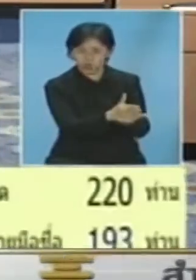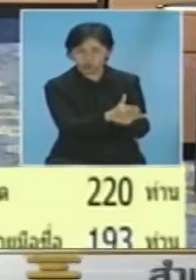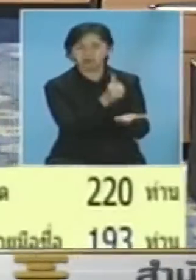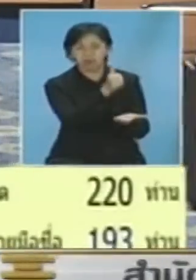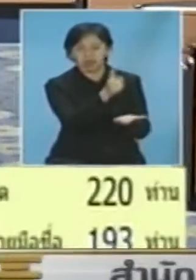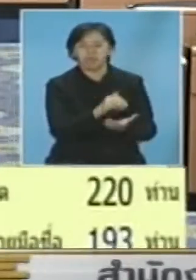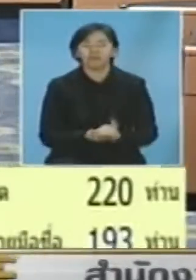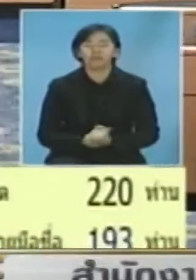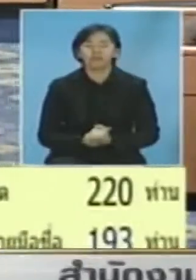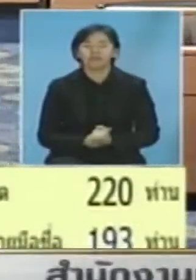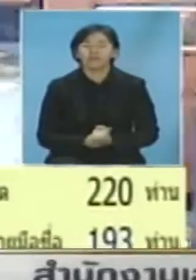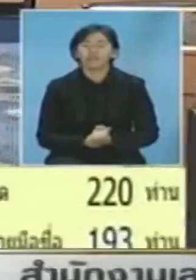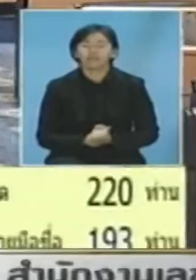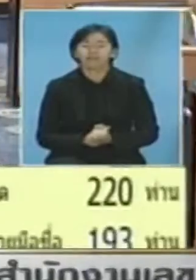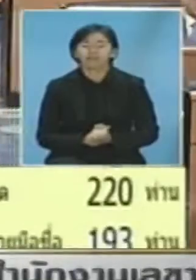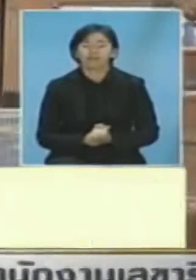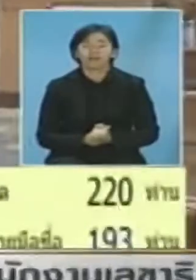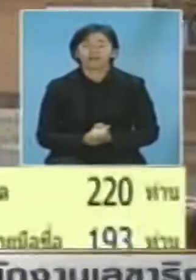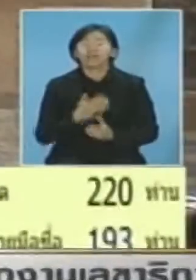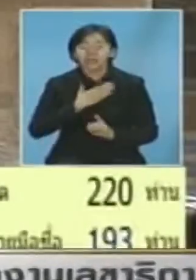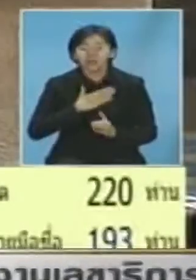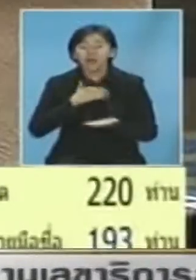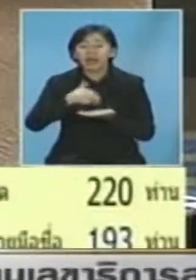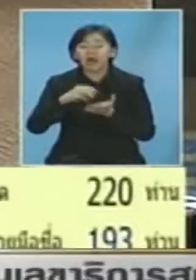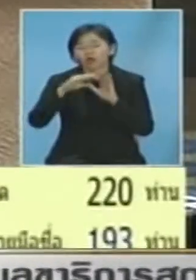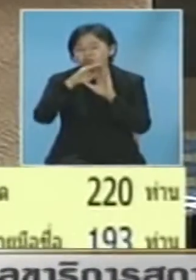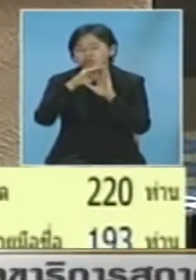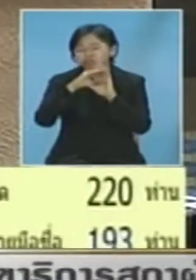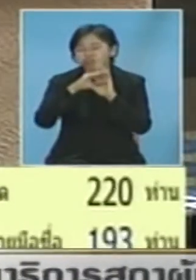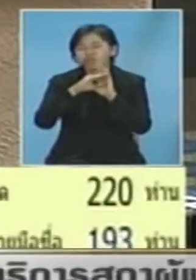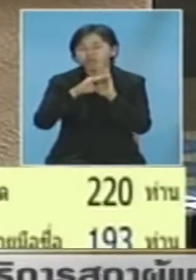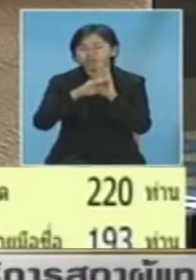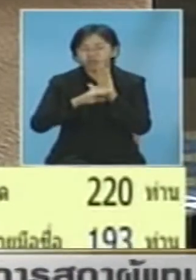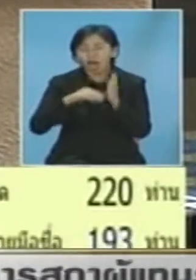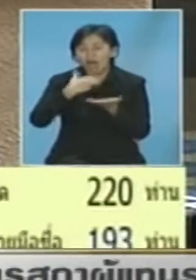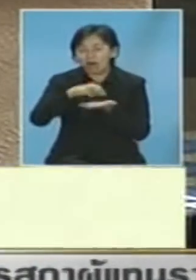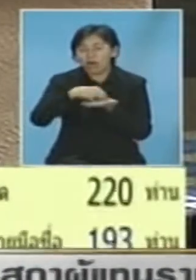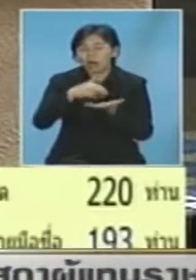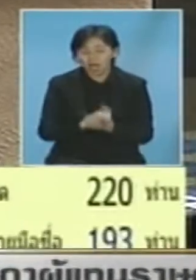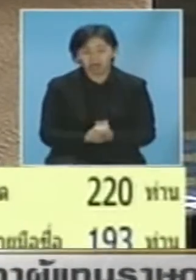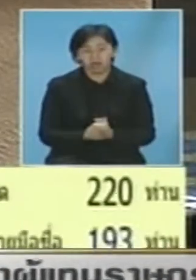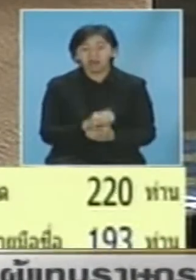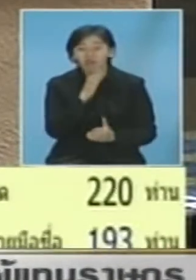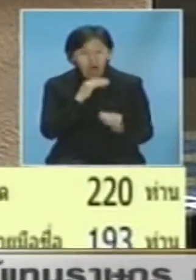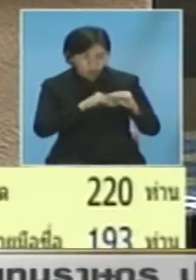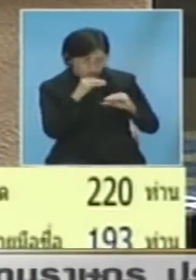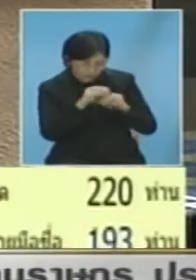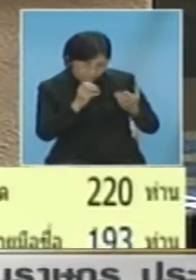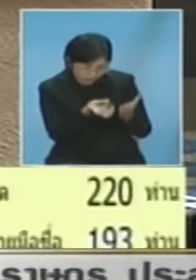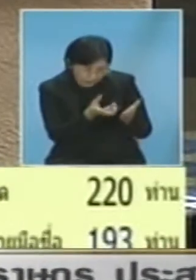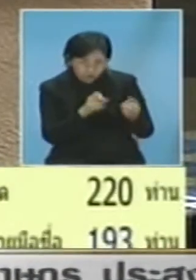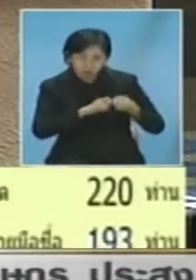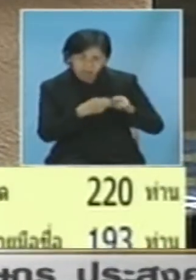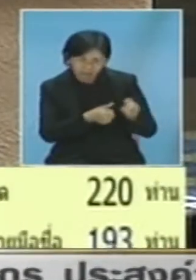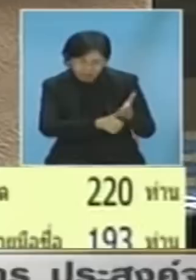ได้แต่ดังที่ได้กล่าวมาตั้งแต่ขั้นต้นนะครับแทนที่ผู้ถูกกล่าวหาจะระงับยับยั้งโครงการ